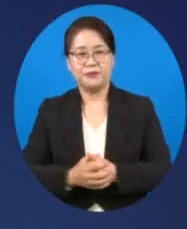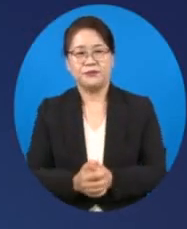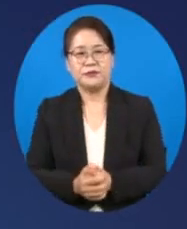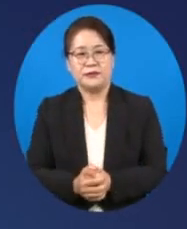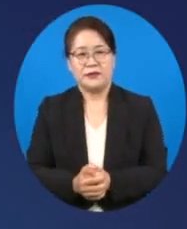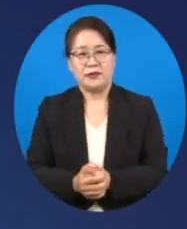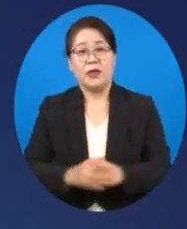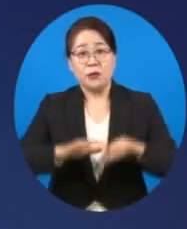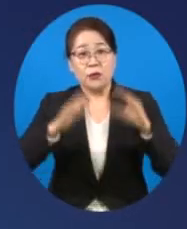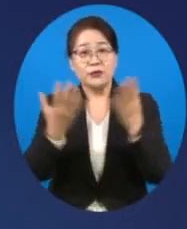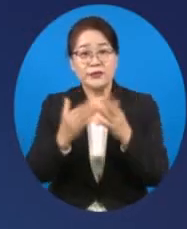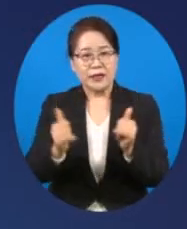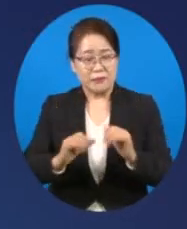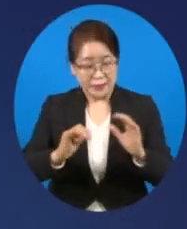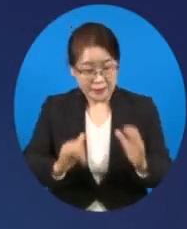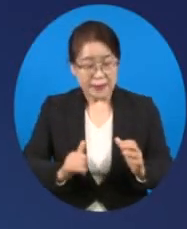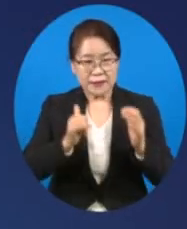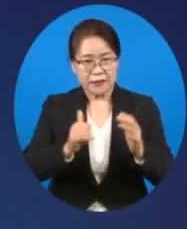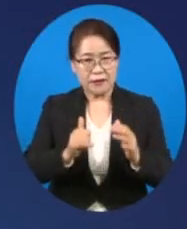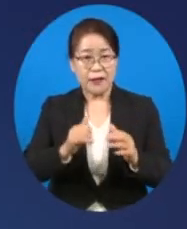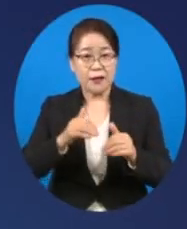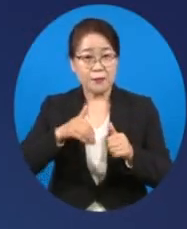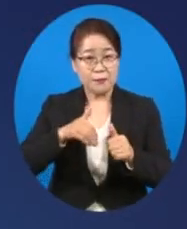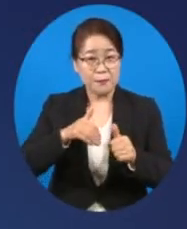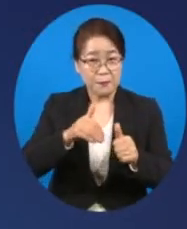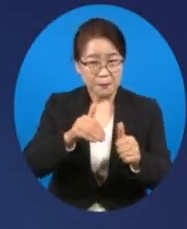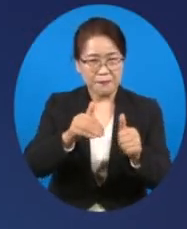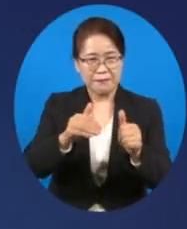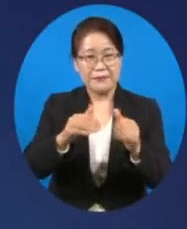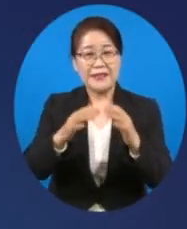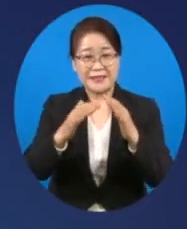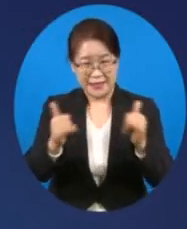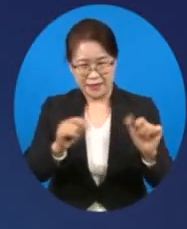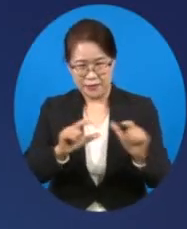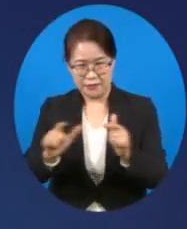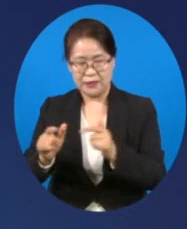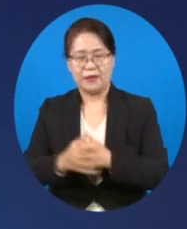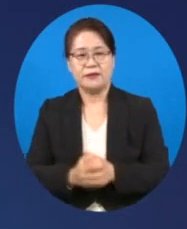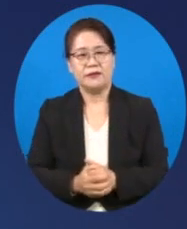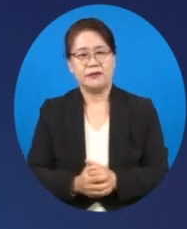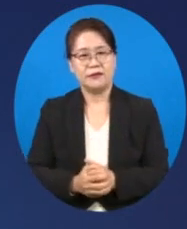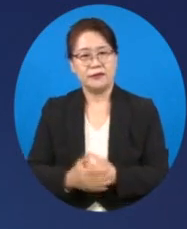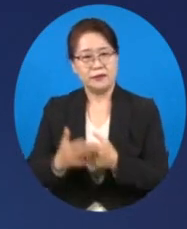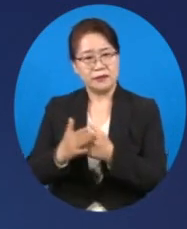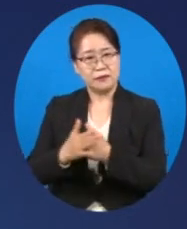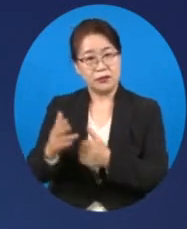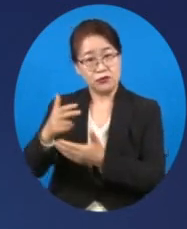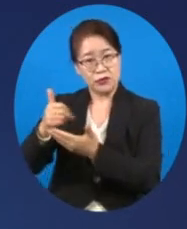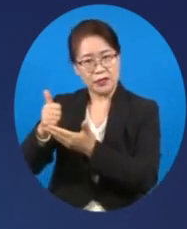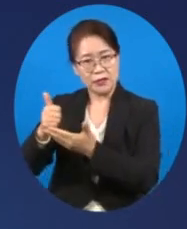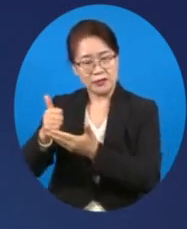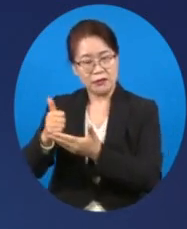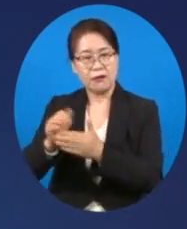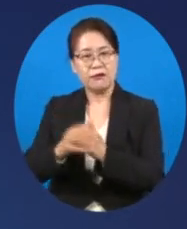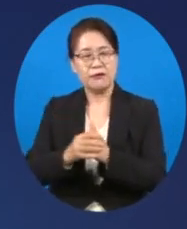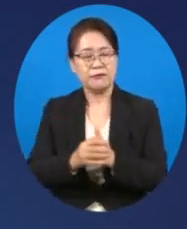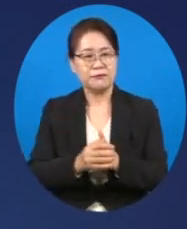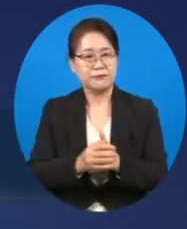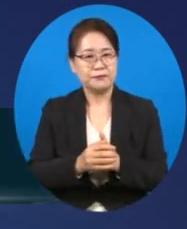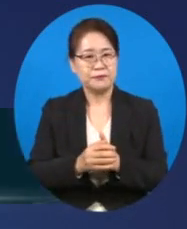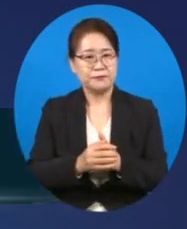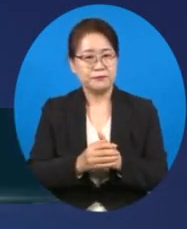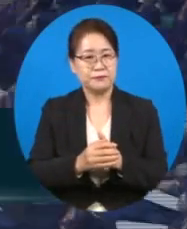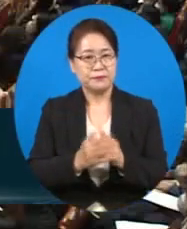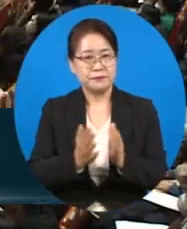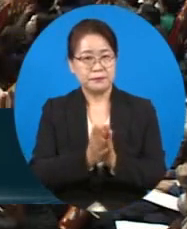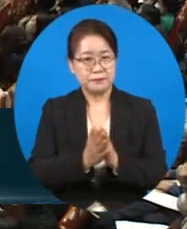자 우리 모두는이 세상에 보냄을 받은 사람들입니다 그래서 주님께서는 21절에서 이렇게 말씀을